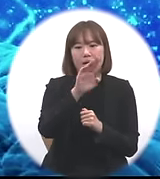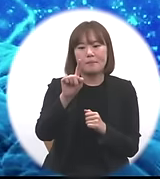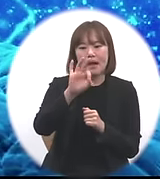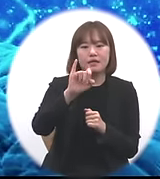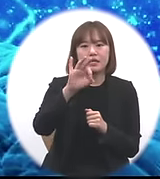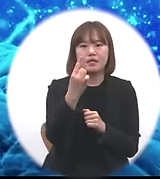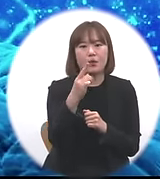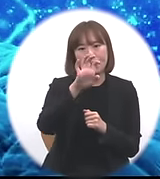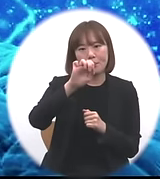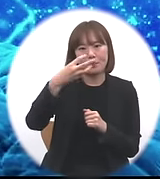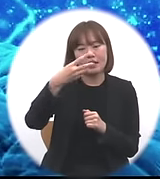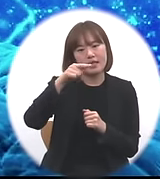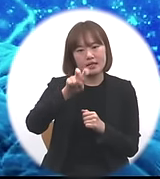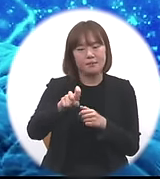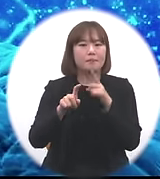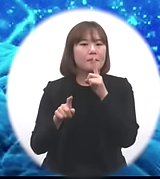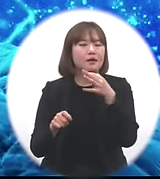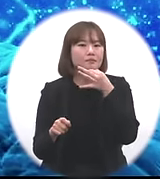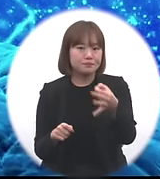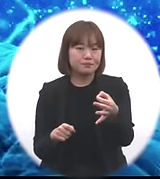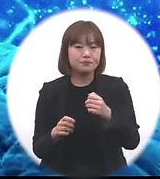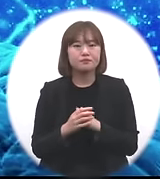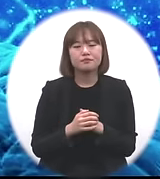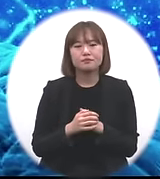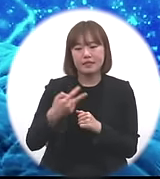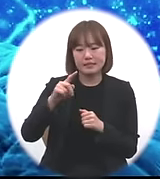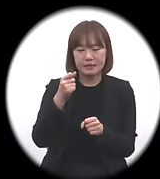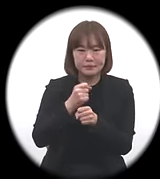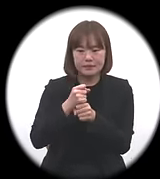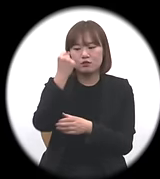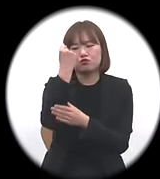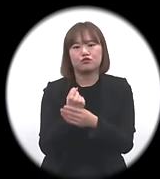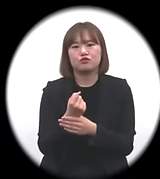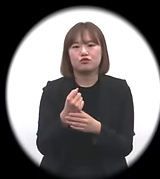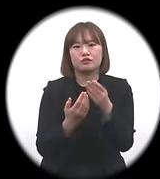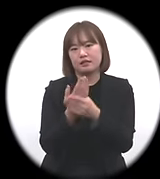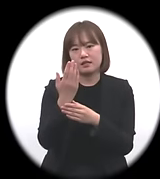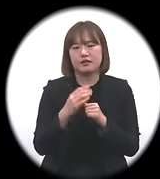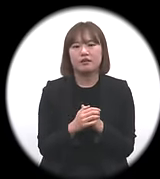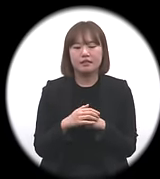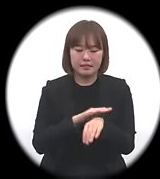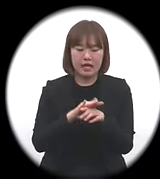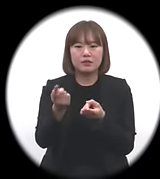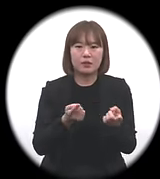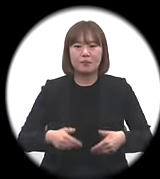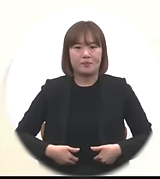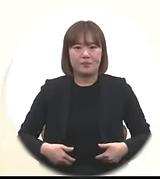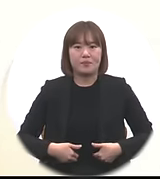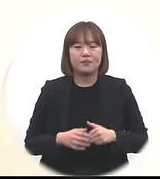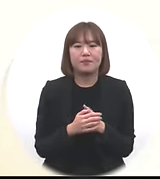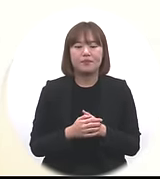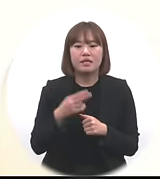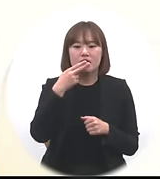부르는 거죠. 이 세균에 음식을 주워 먹고 산을 내서 충치가 생기는 거예요. 그럼 결국은 이 세균을 잘 조절할 필요가 있겠죠. 그 이를